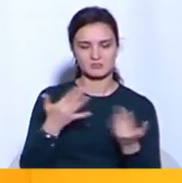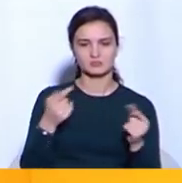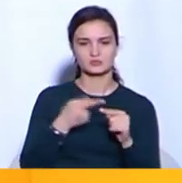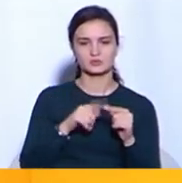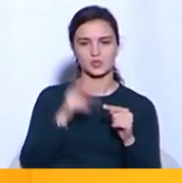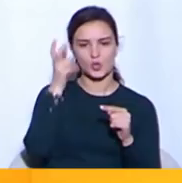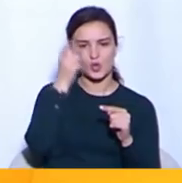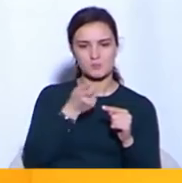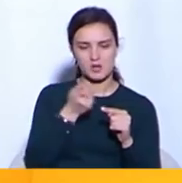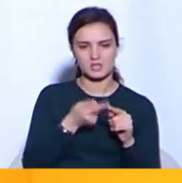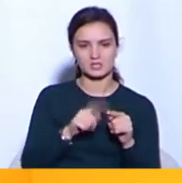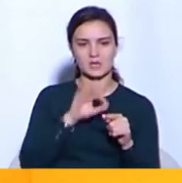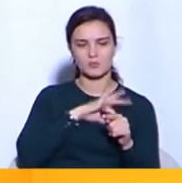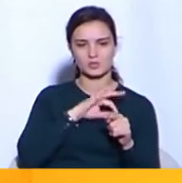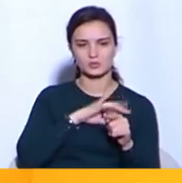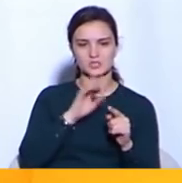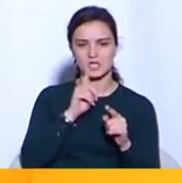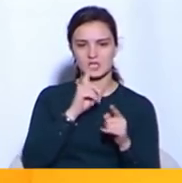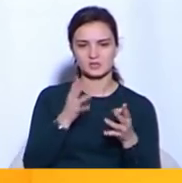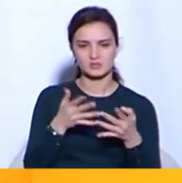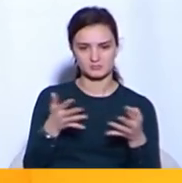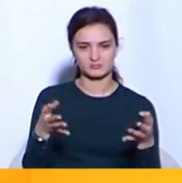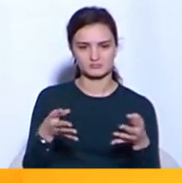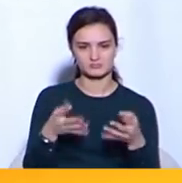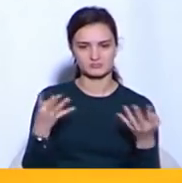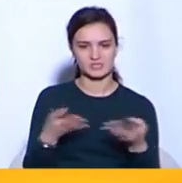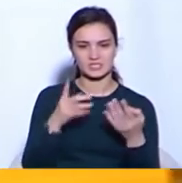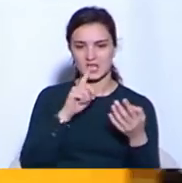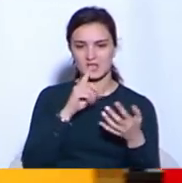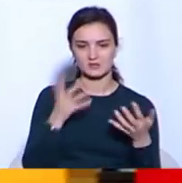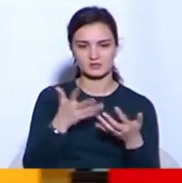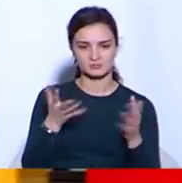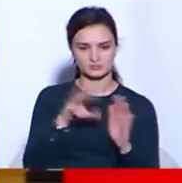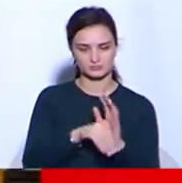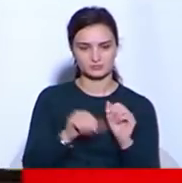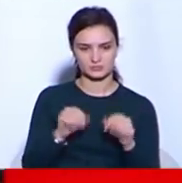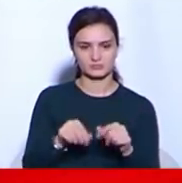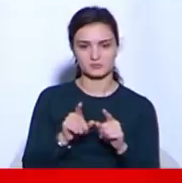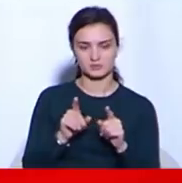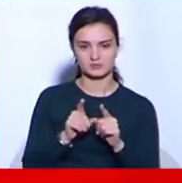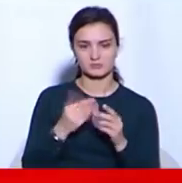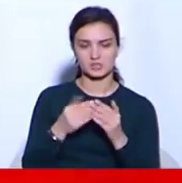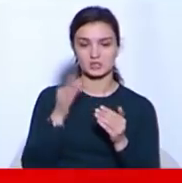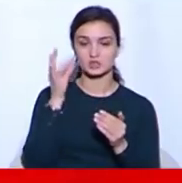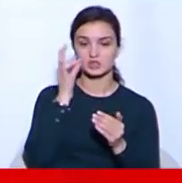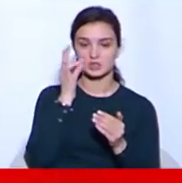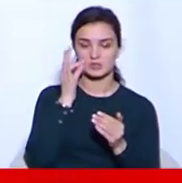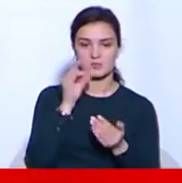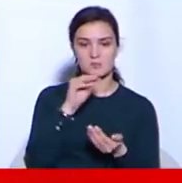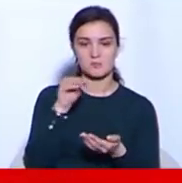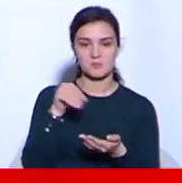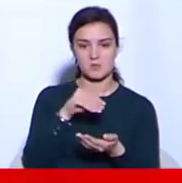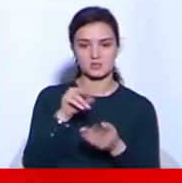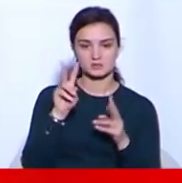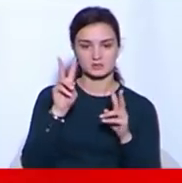გაღვებული ხორბალი, ასევე გამოიყენოთ სალათების შემადგენლობაში. არ დაგავიწყდეთ, რომ მაგალითად დაშაქრის და